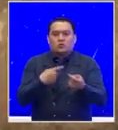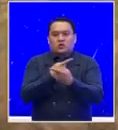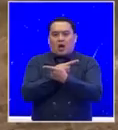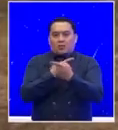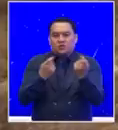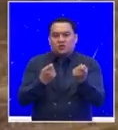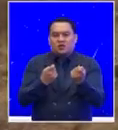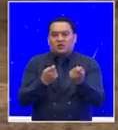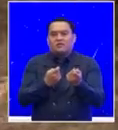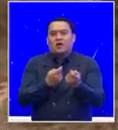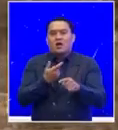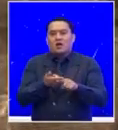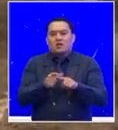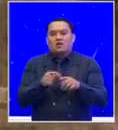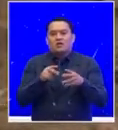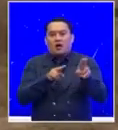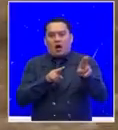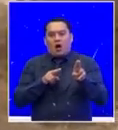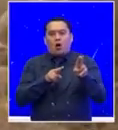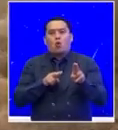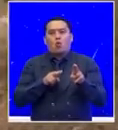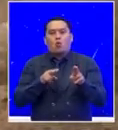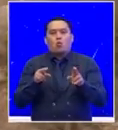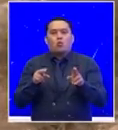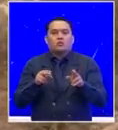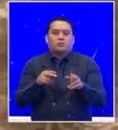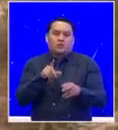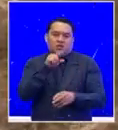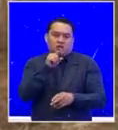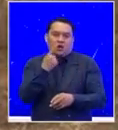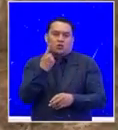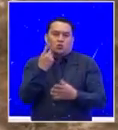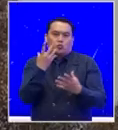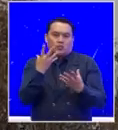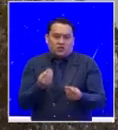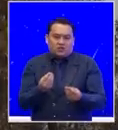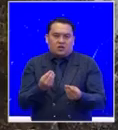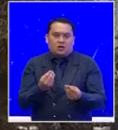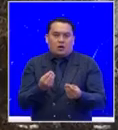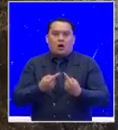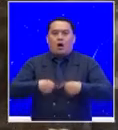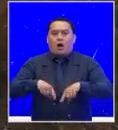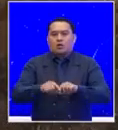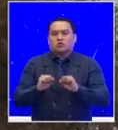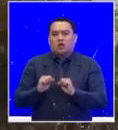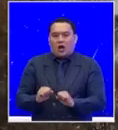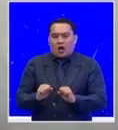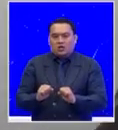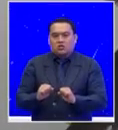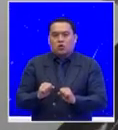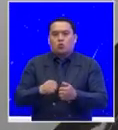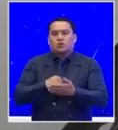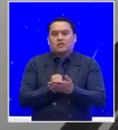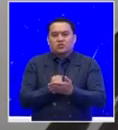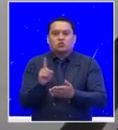сообщил, что в течение нынешнего весеннего сезона охотники убивают в среднем 1 птицу в день. Но организации защиты пернатых